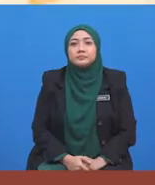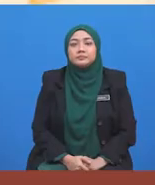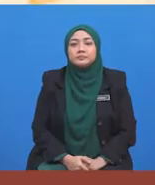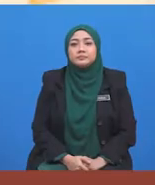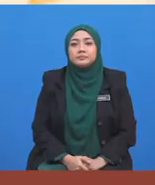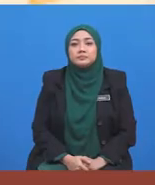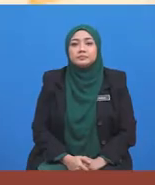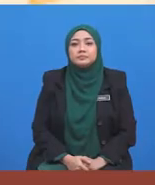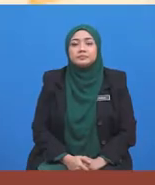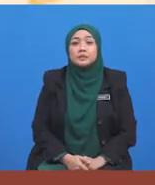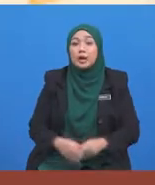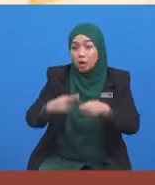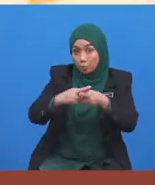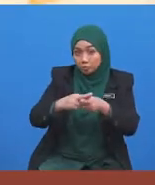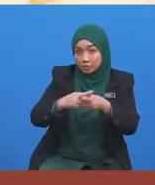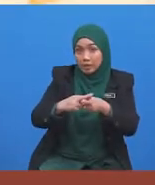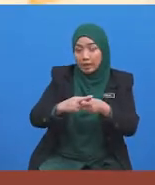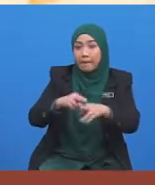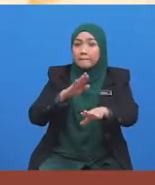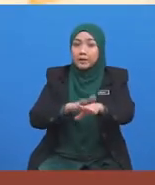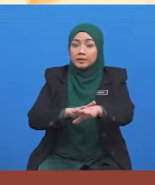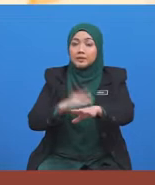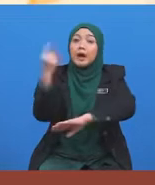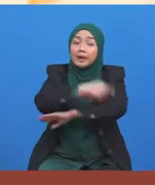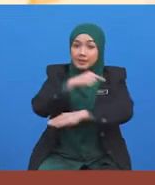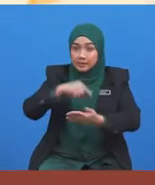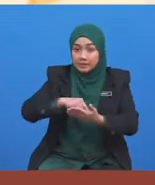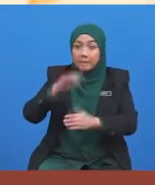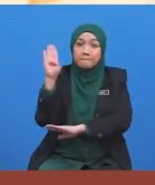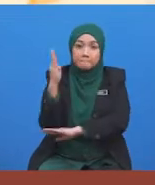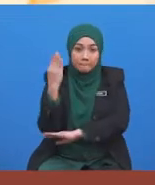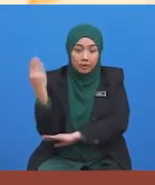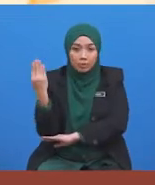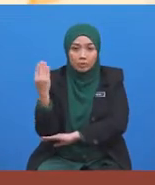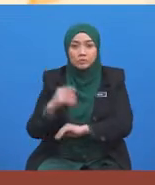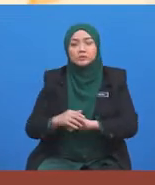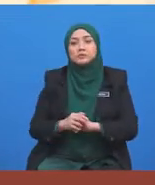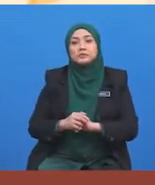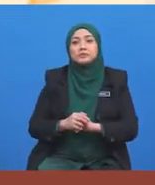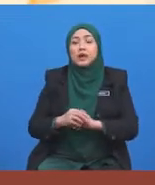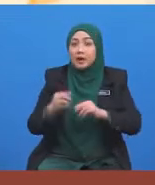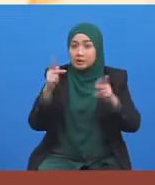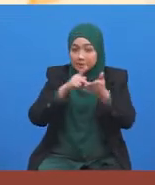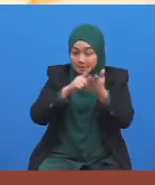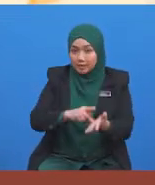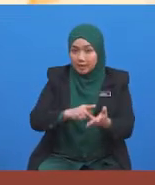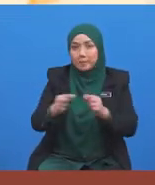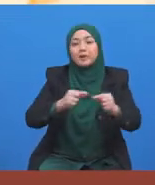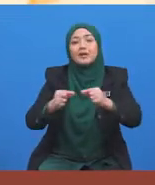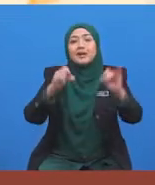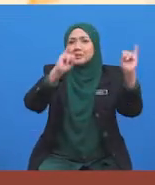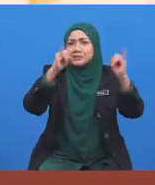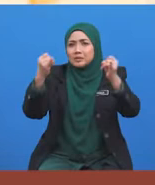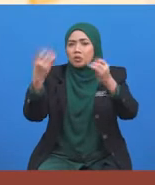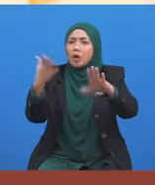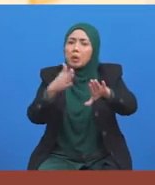Dapat saya simpulkan pada sesi pembelajaran kali ini bahawa kesan pergerakan jisim sama ada